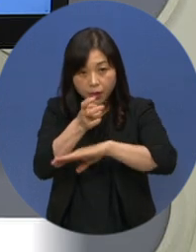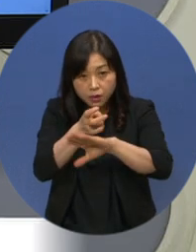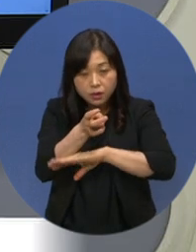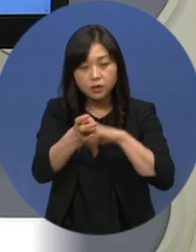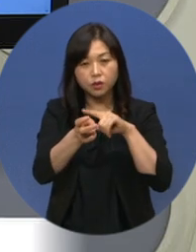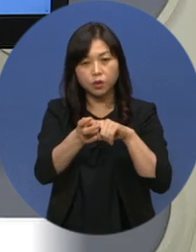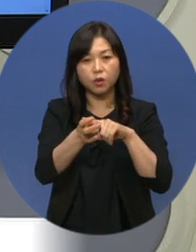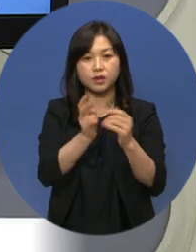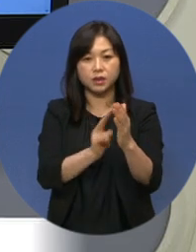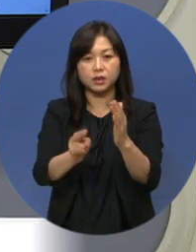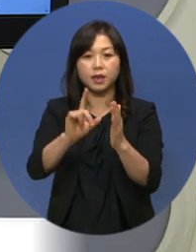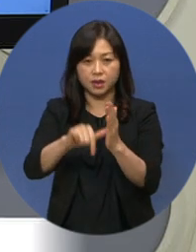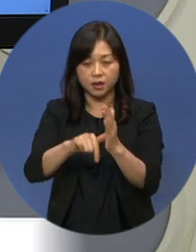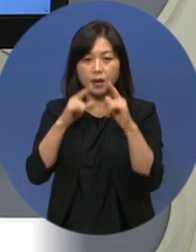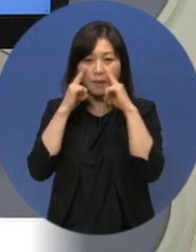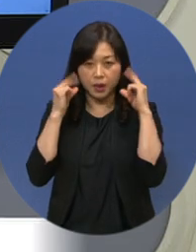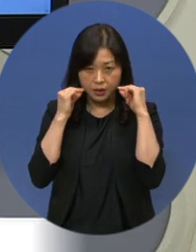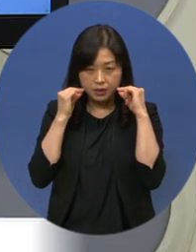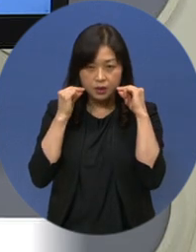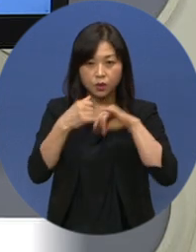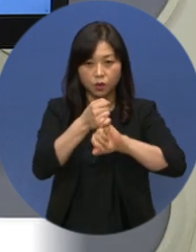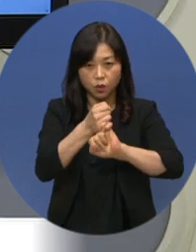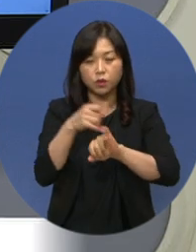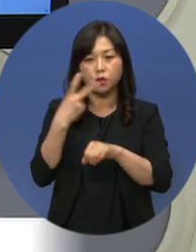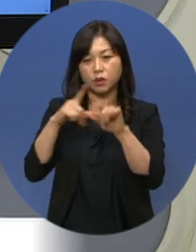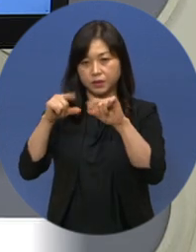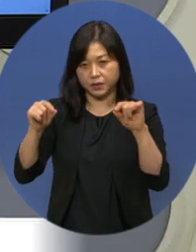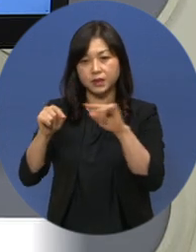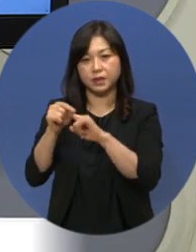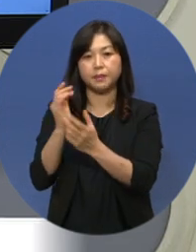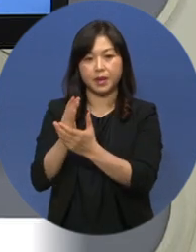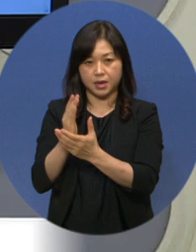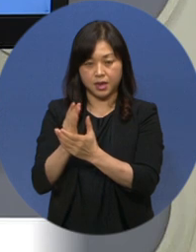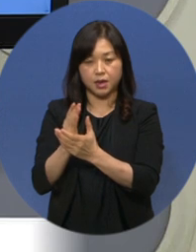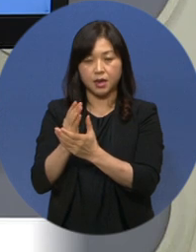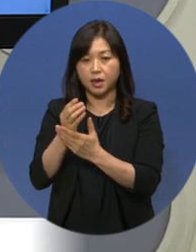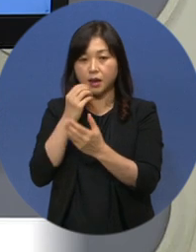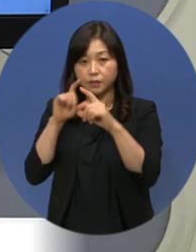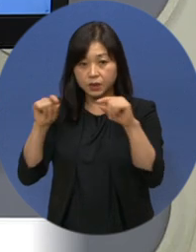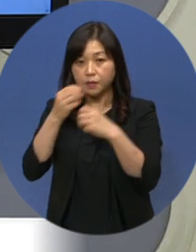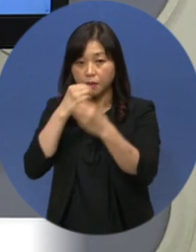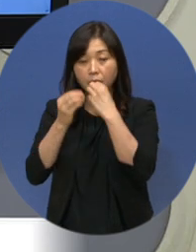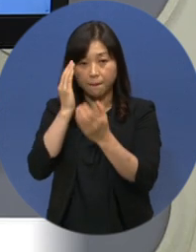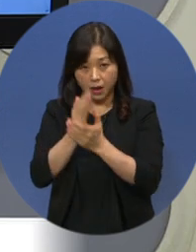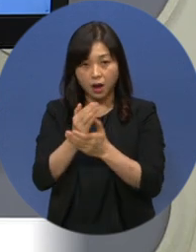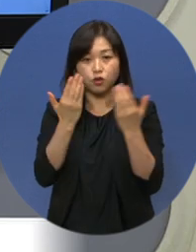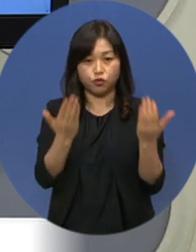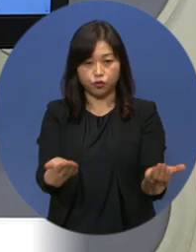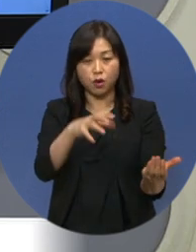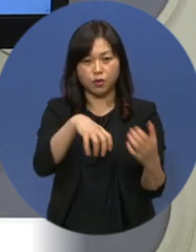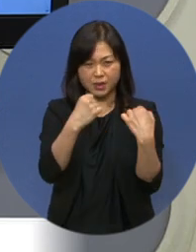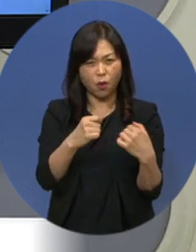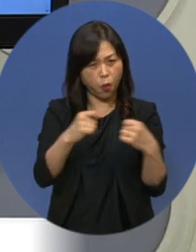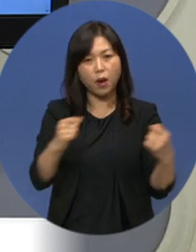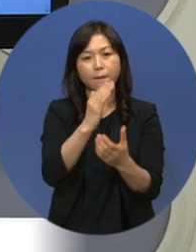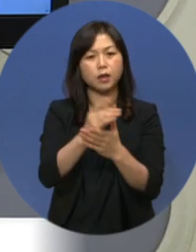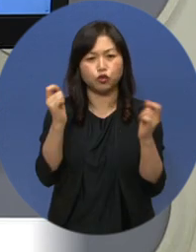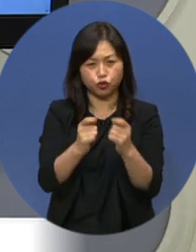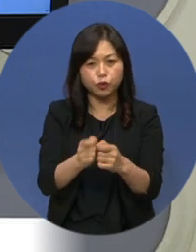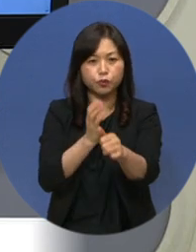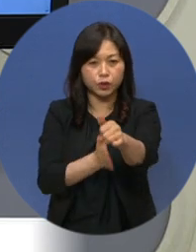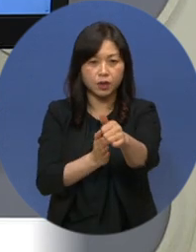착용하고 음식 섭취를 자제하며 휴게소에 머무는 시간을 최소화 해 달라는 당부 입니다